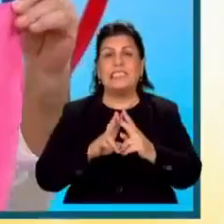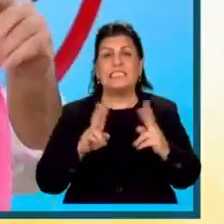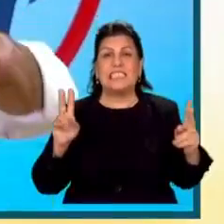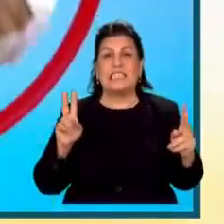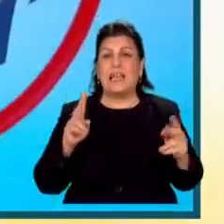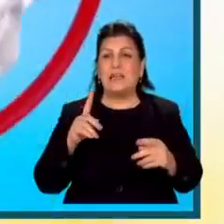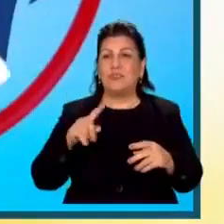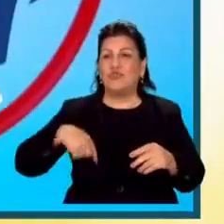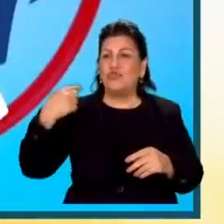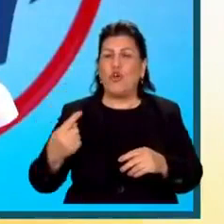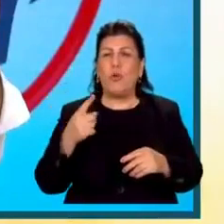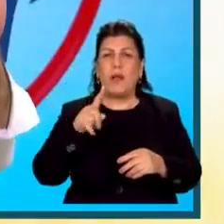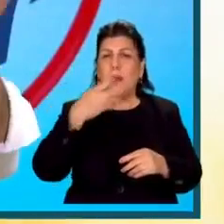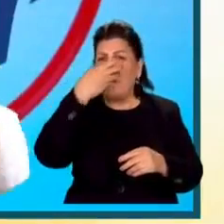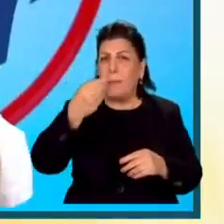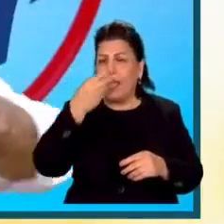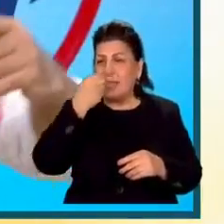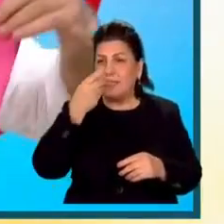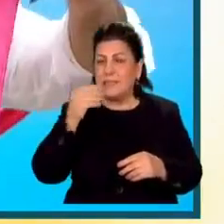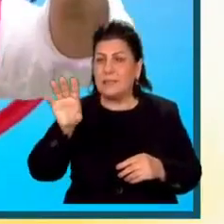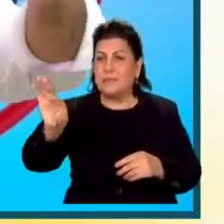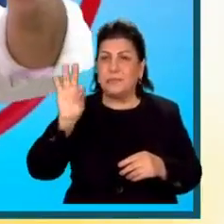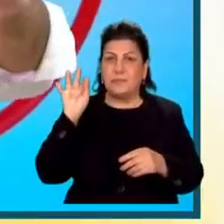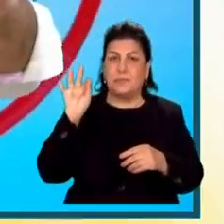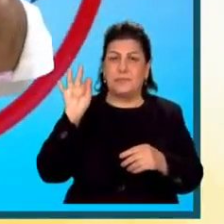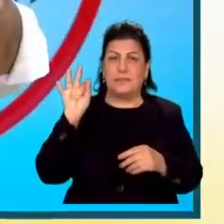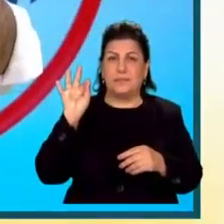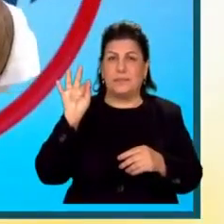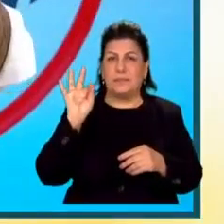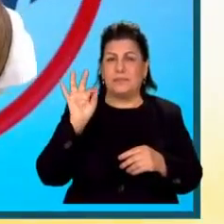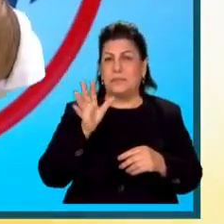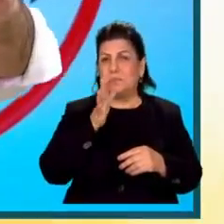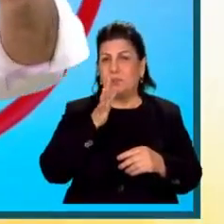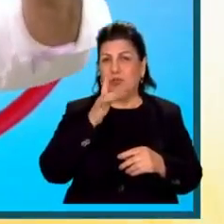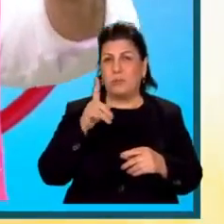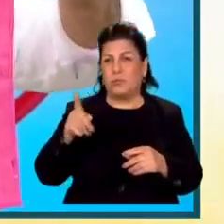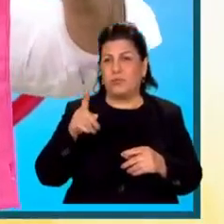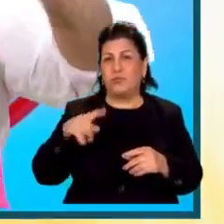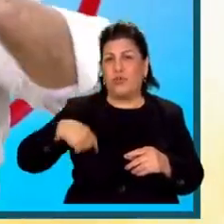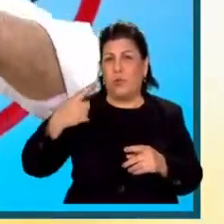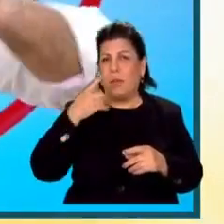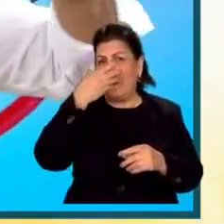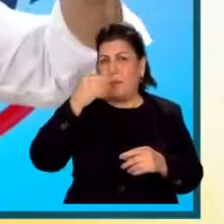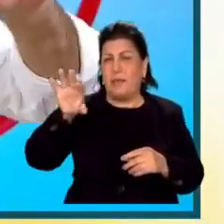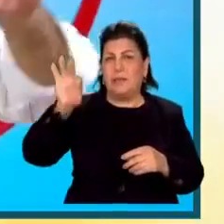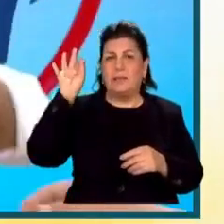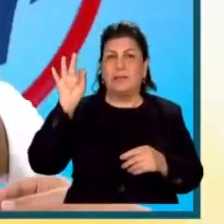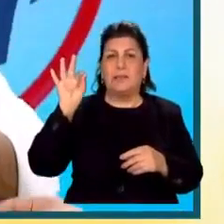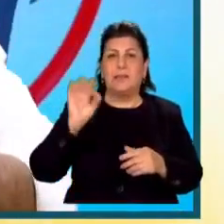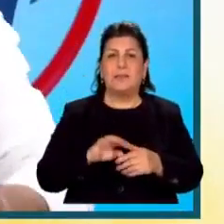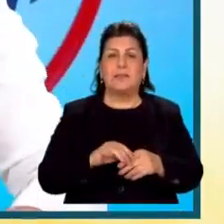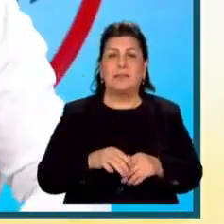temizlik bezini süper bir temizlik bezi haline getiriyoruz bu sıradan bizim bildiğimiz bölümü mütevazi bir bezdi ama hani şey